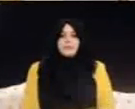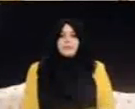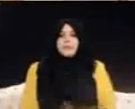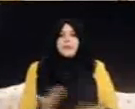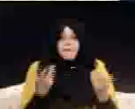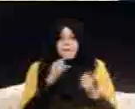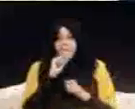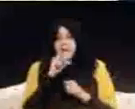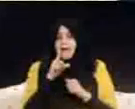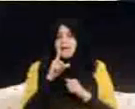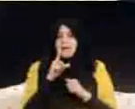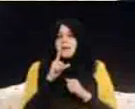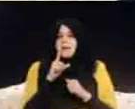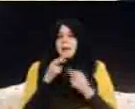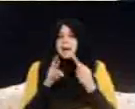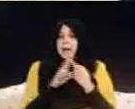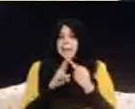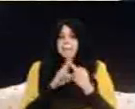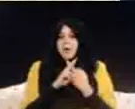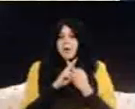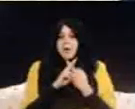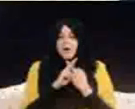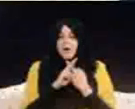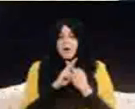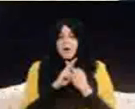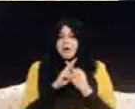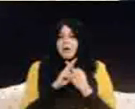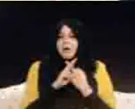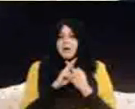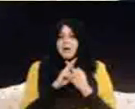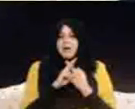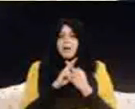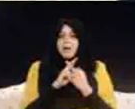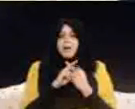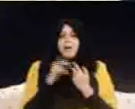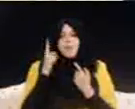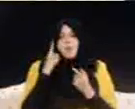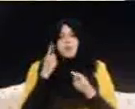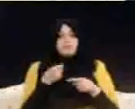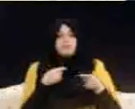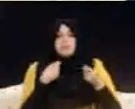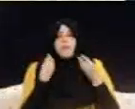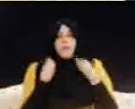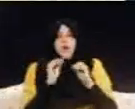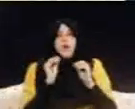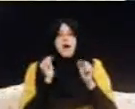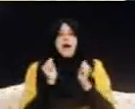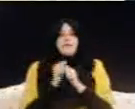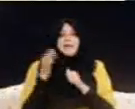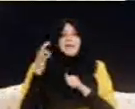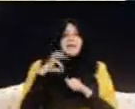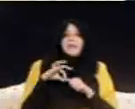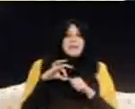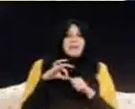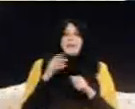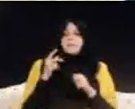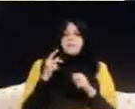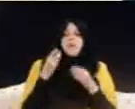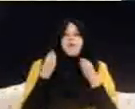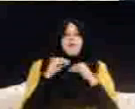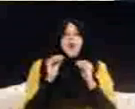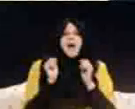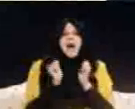اللقاء نجيب عن التساؤل الوارد إلى البرنامج عن حكم بيع المرابحة، يكثر التساؤل عنه في